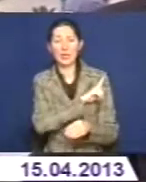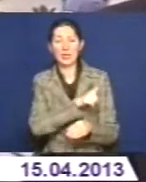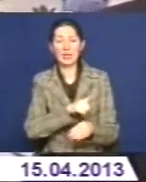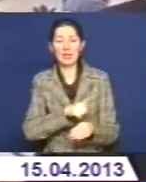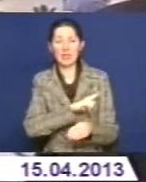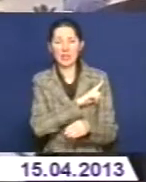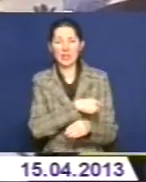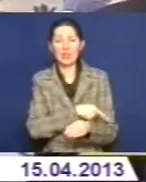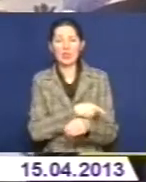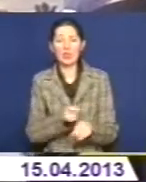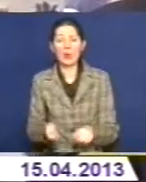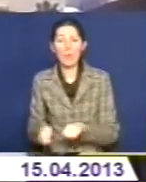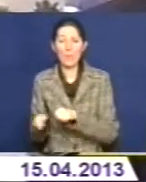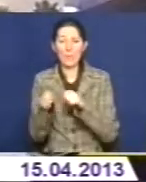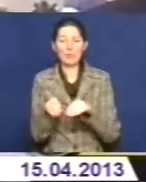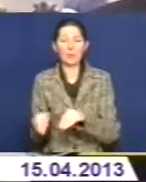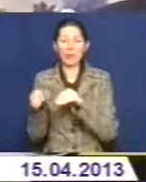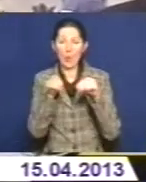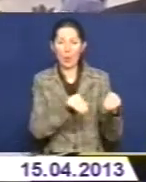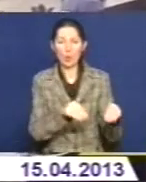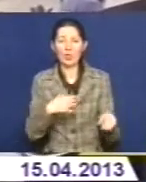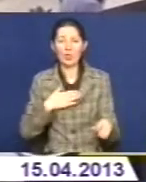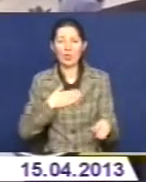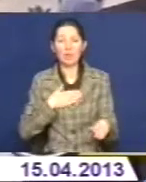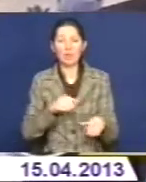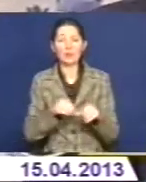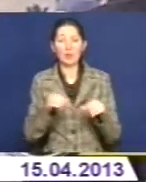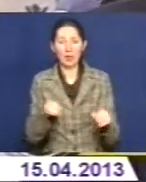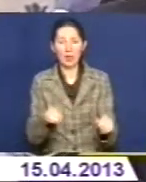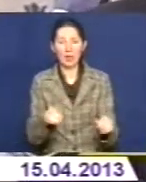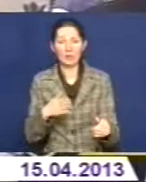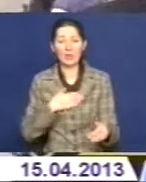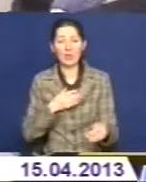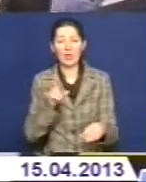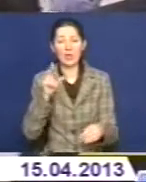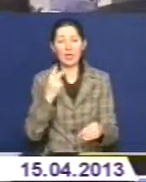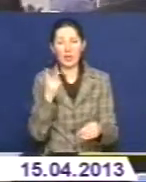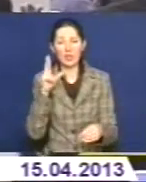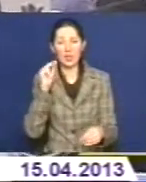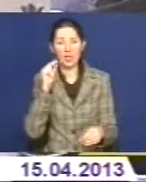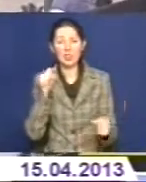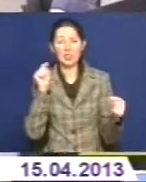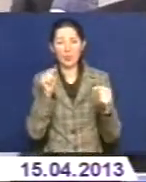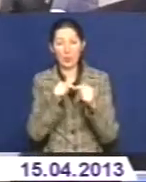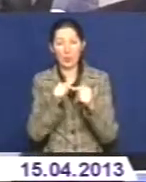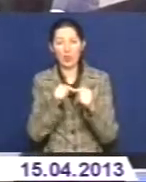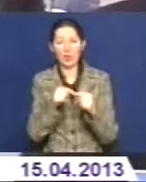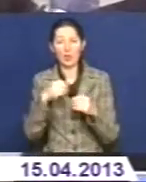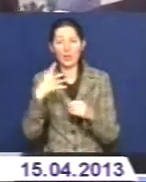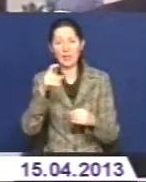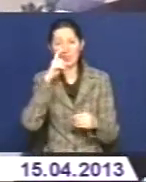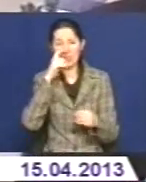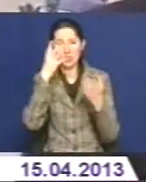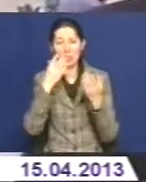більше дві дати співпадають. Якась магія цифр. 15 квітня 1540 року – це день заснування Тернополя,